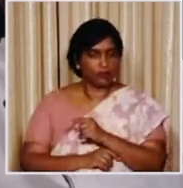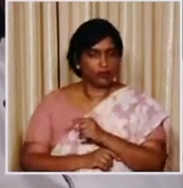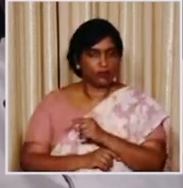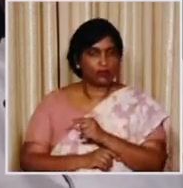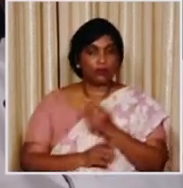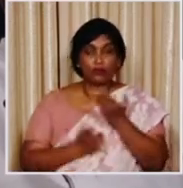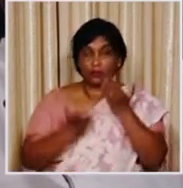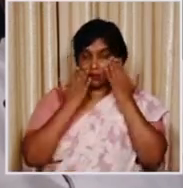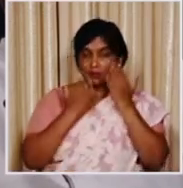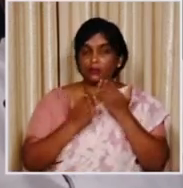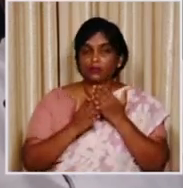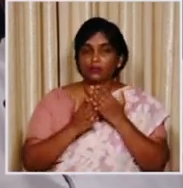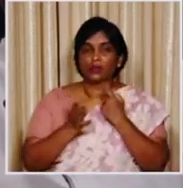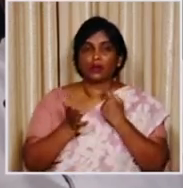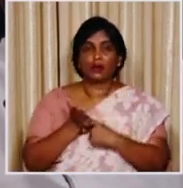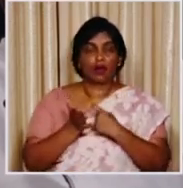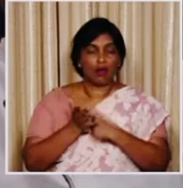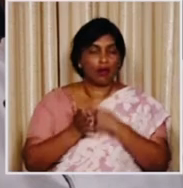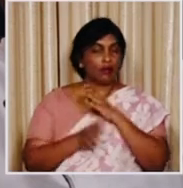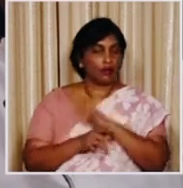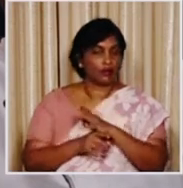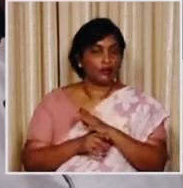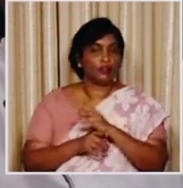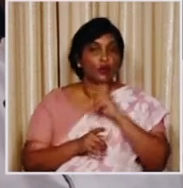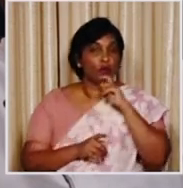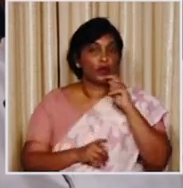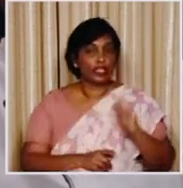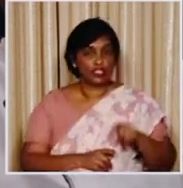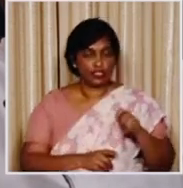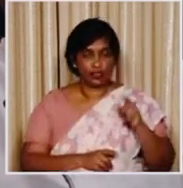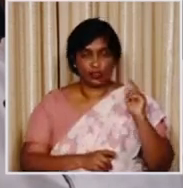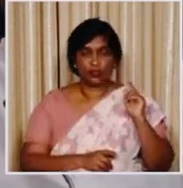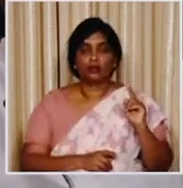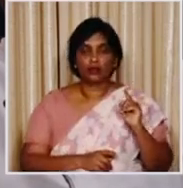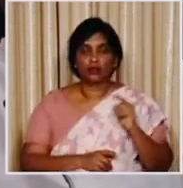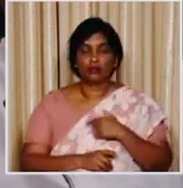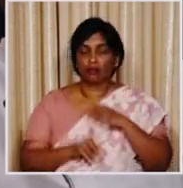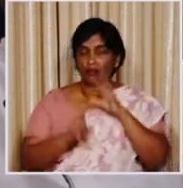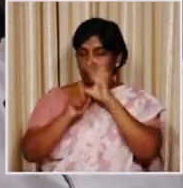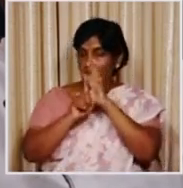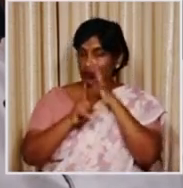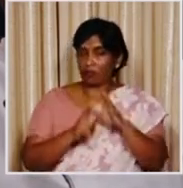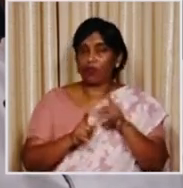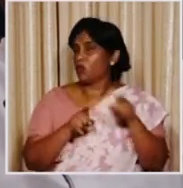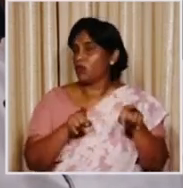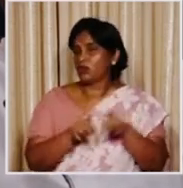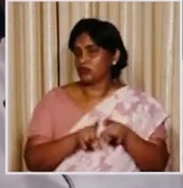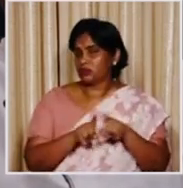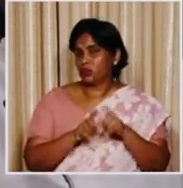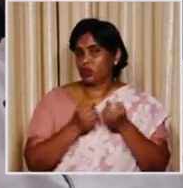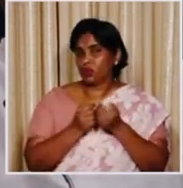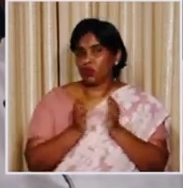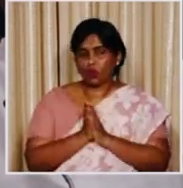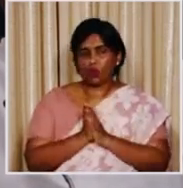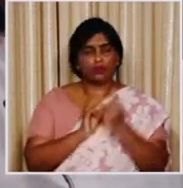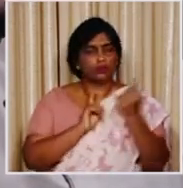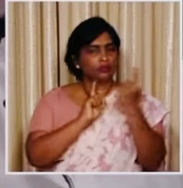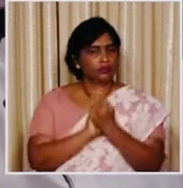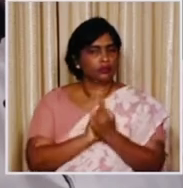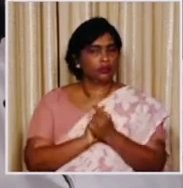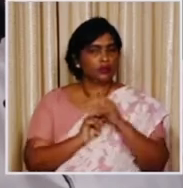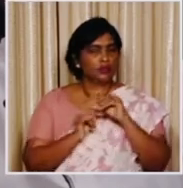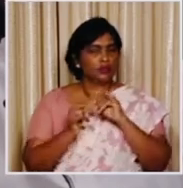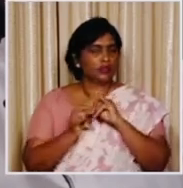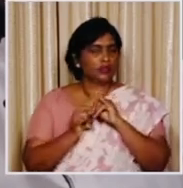නඩුවල සාක්ෂි දැන් රංග දිසානායක කියන මහේස්ත්‍රාත්වරයා සාක්ෂි දීලා තියෙනවා. කොයි ආකාරයට තමන් ඉදිරියේ මේ